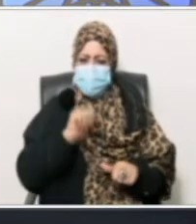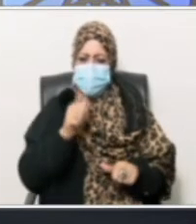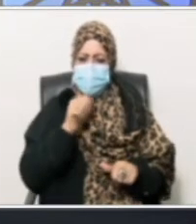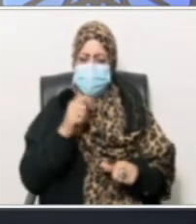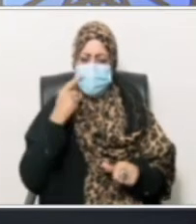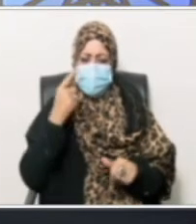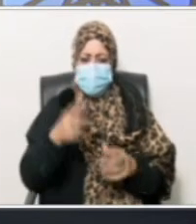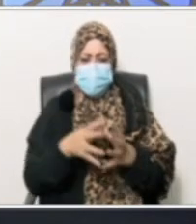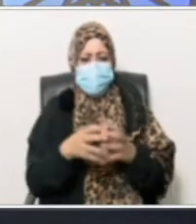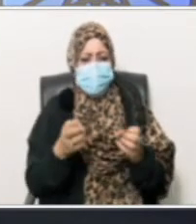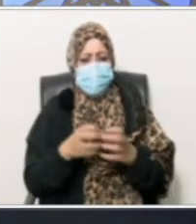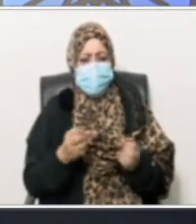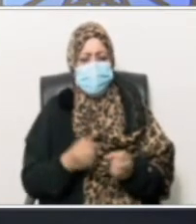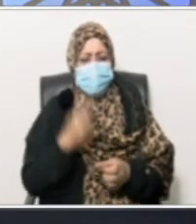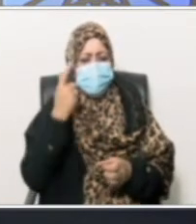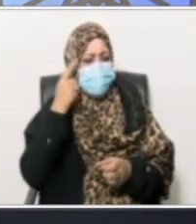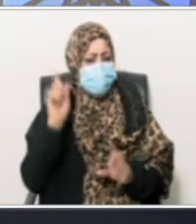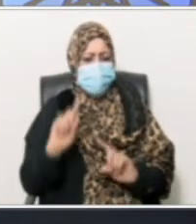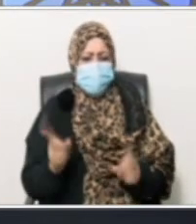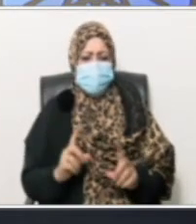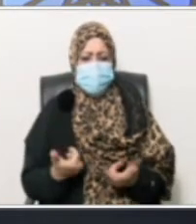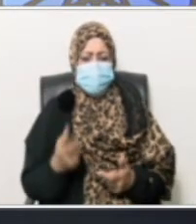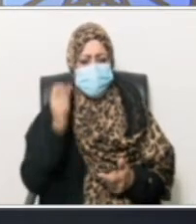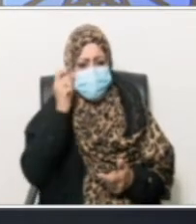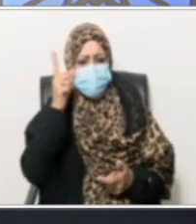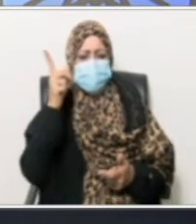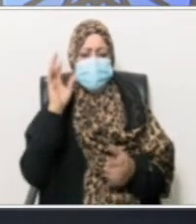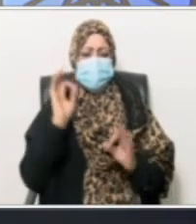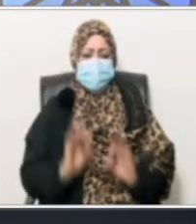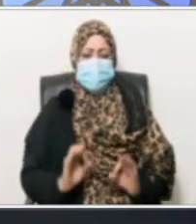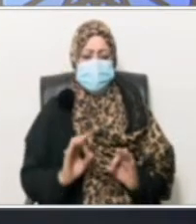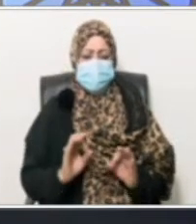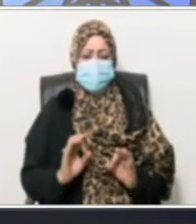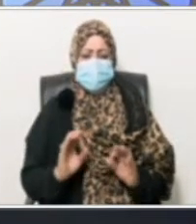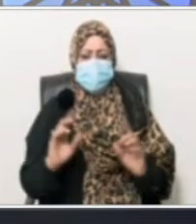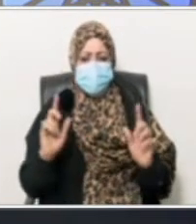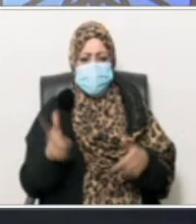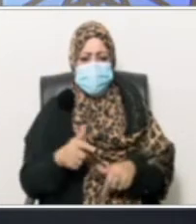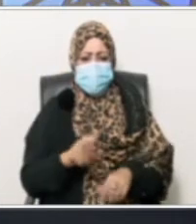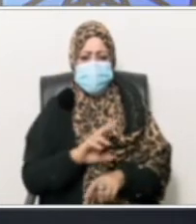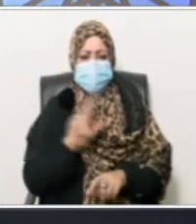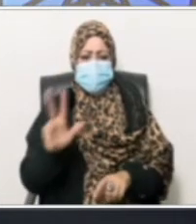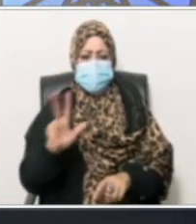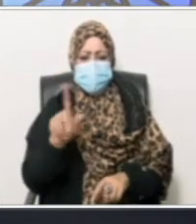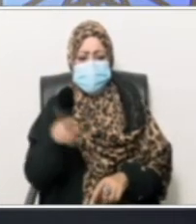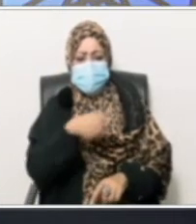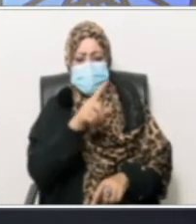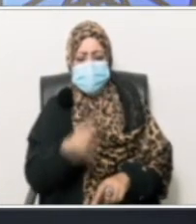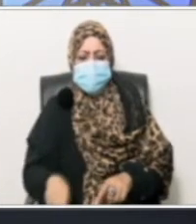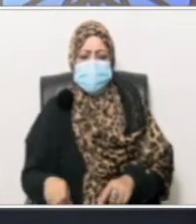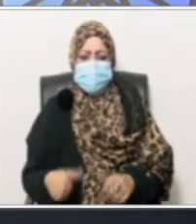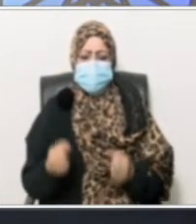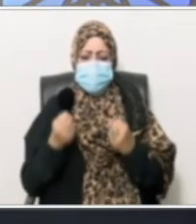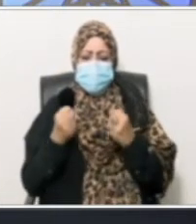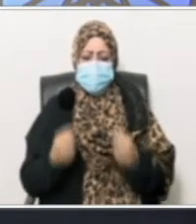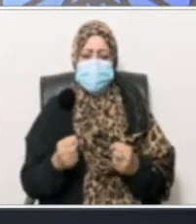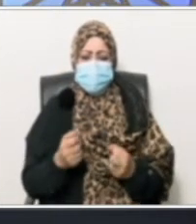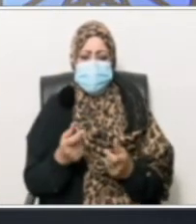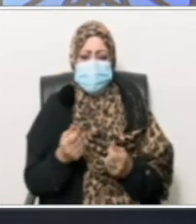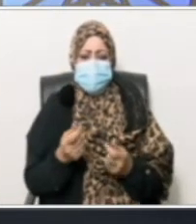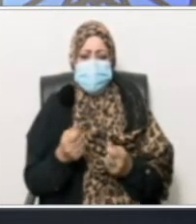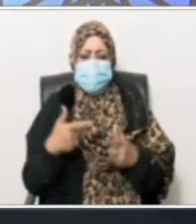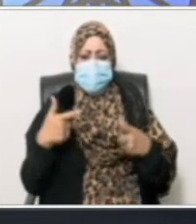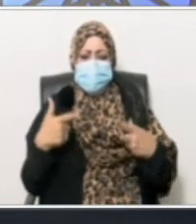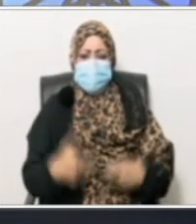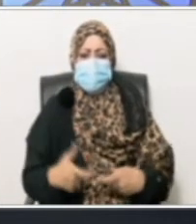لابد اشتتات مشروع الكرامه الارهابي يقولوا لك انت بتشدد وتبي الدماء وتبي القتل يا شيخ. بالله عليك فهمنا. حاضر